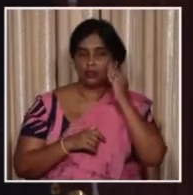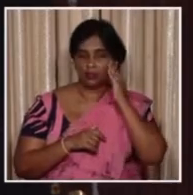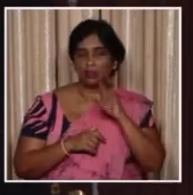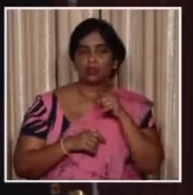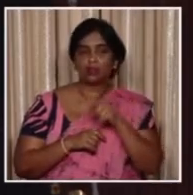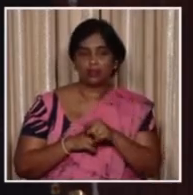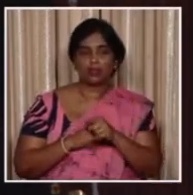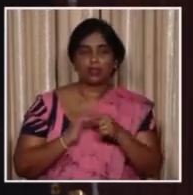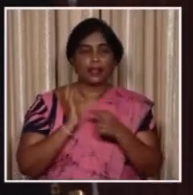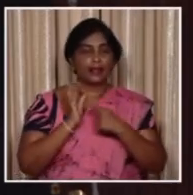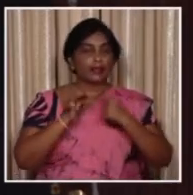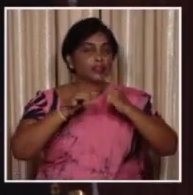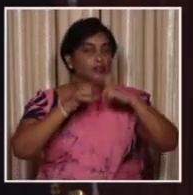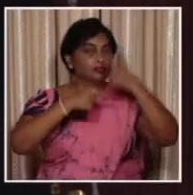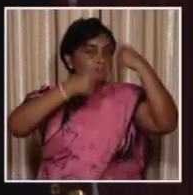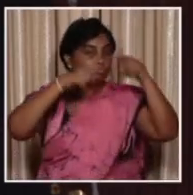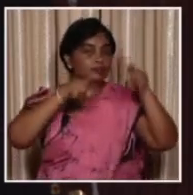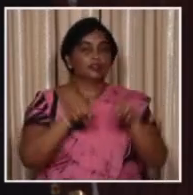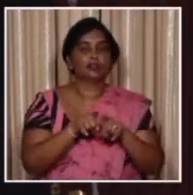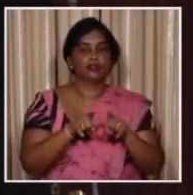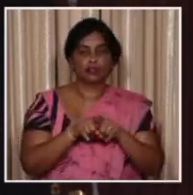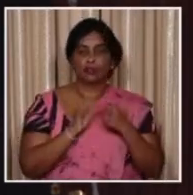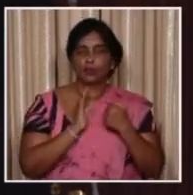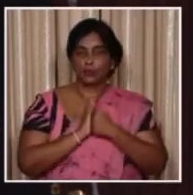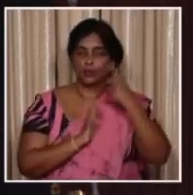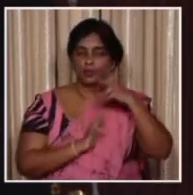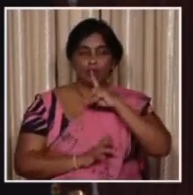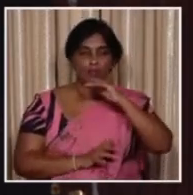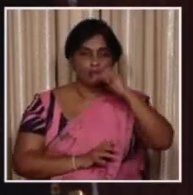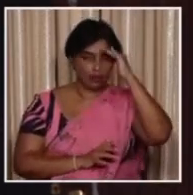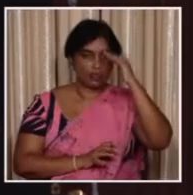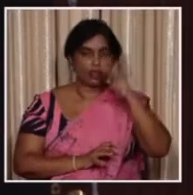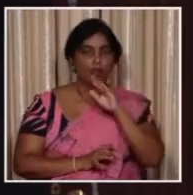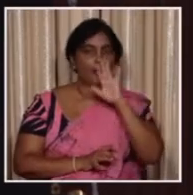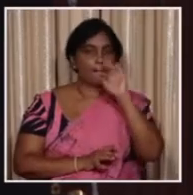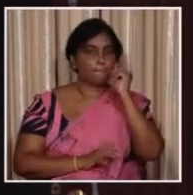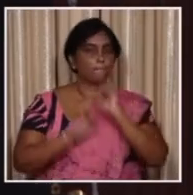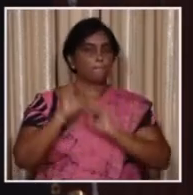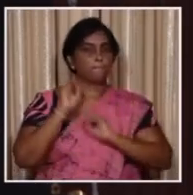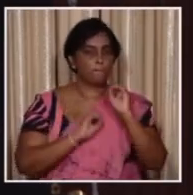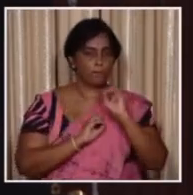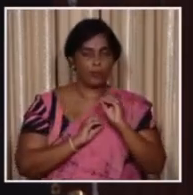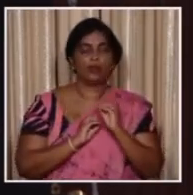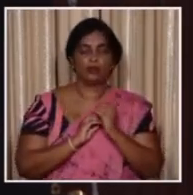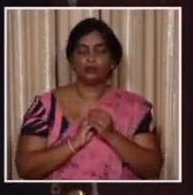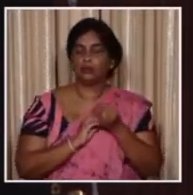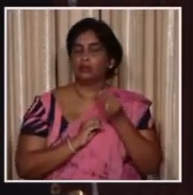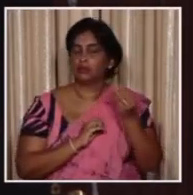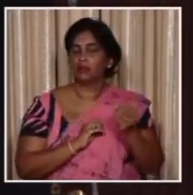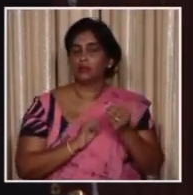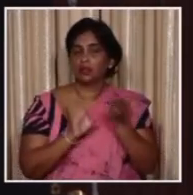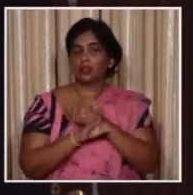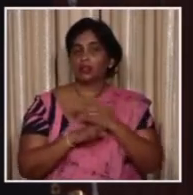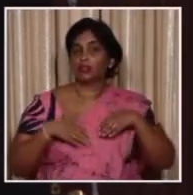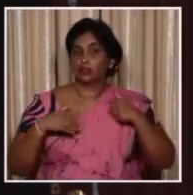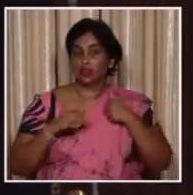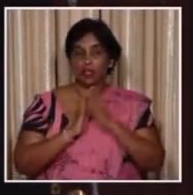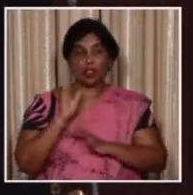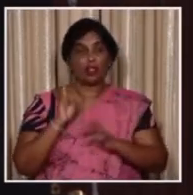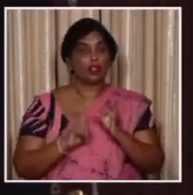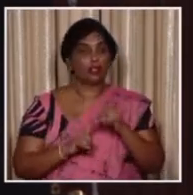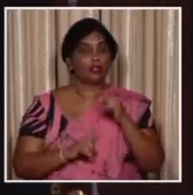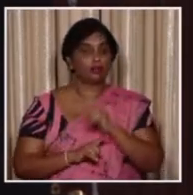සාමාන්‍යයෙන් ටෙන්ඩර් පටිපාටි අනුව කරු නියෝජ්‍ය කතානායක තුමනේ 50%යි එන්හැන්ස් කරන්න පුළුවන්න්නේ හිටපු සෞඛ්‍ය